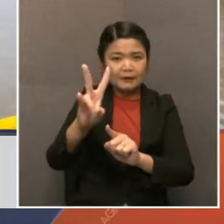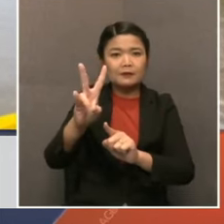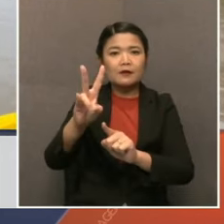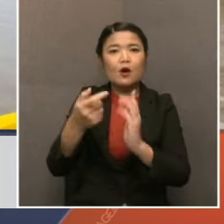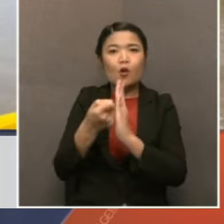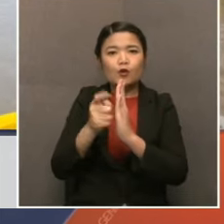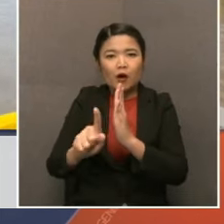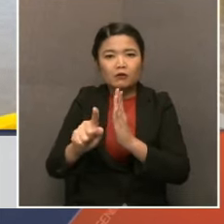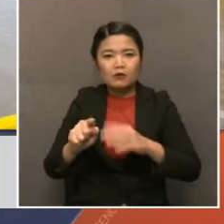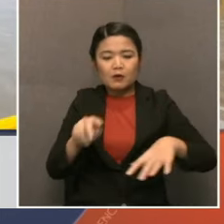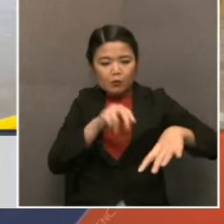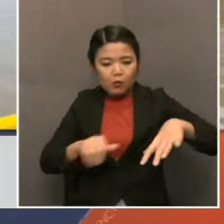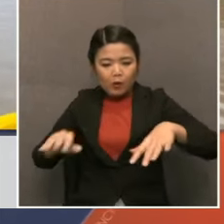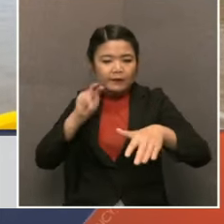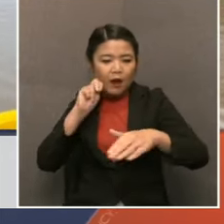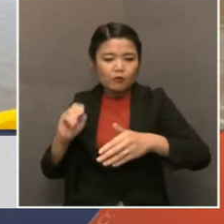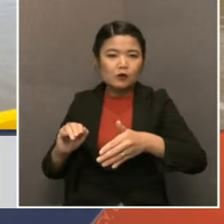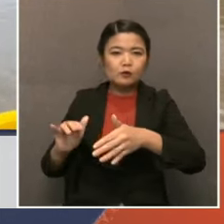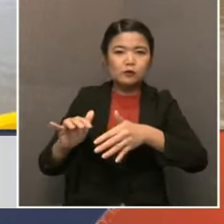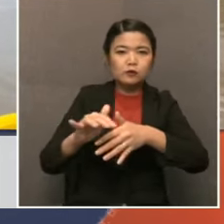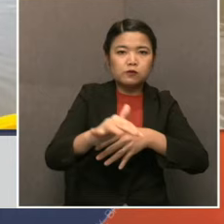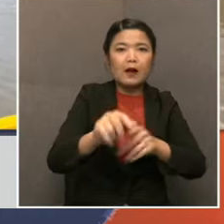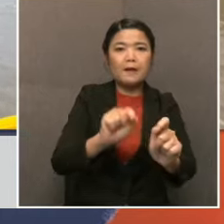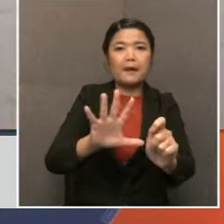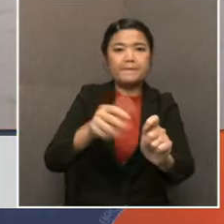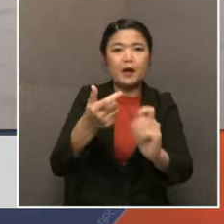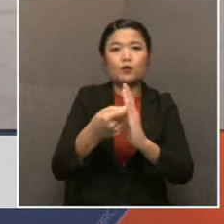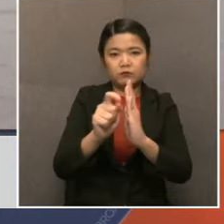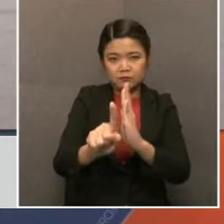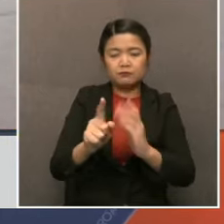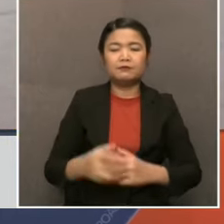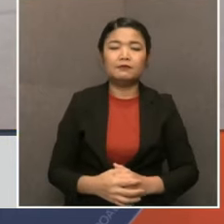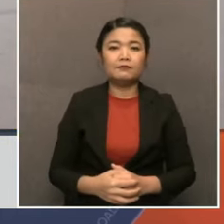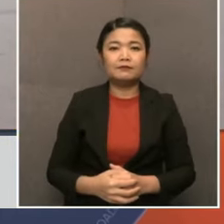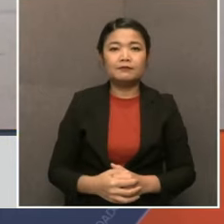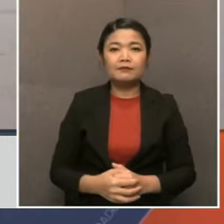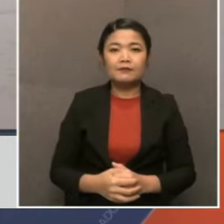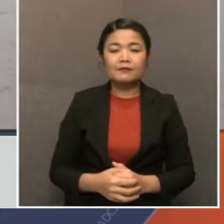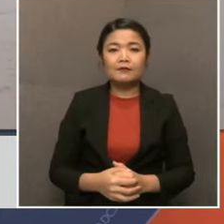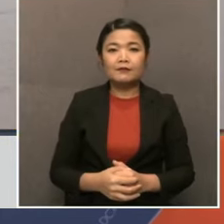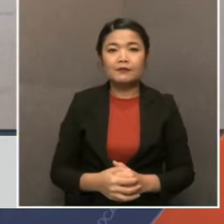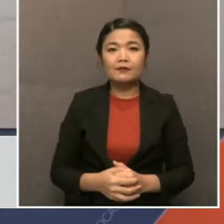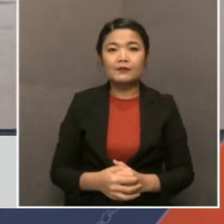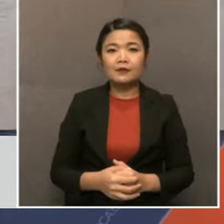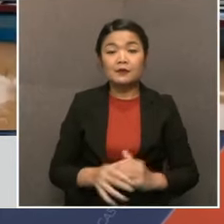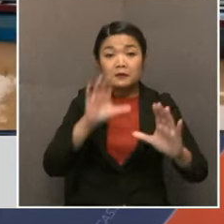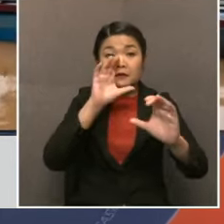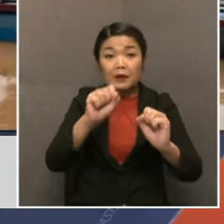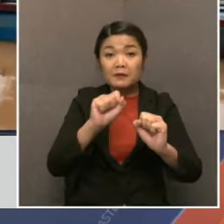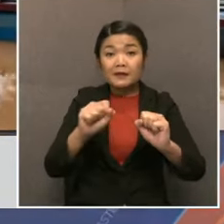เวลานี้ไม่ใช่เฉพาตาจบตา